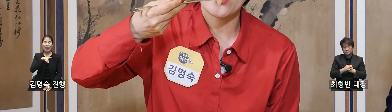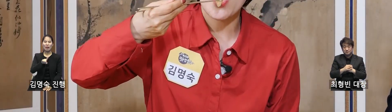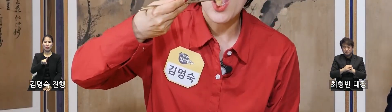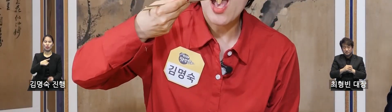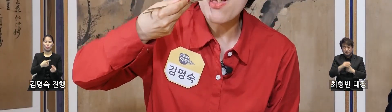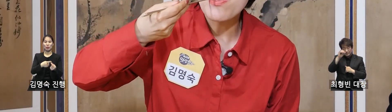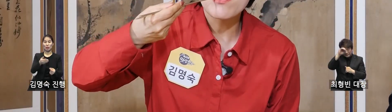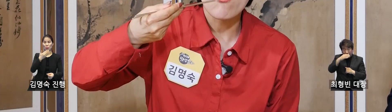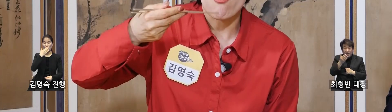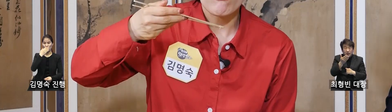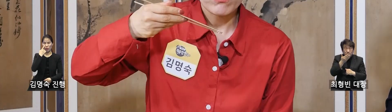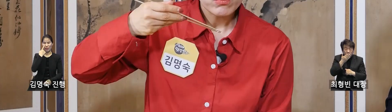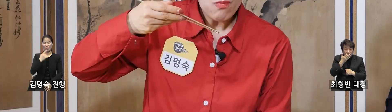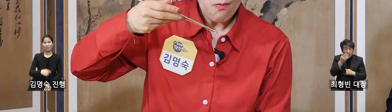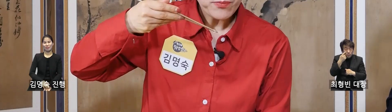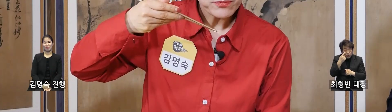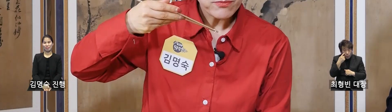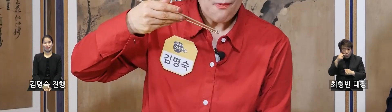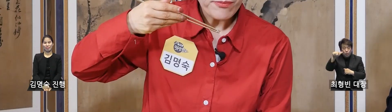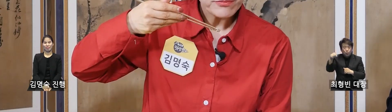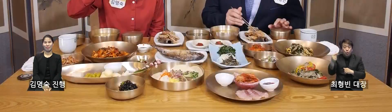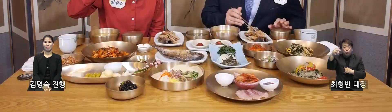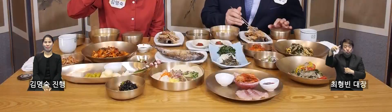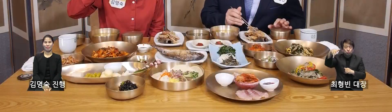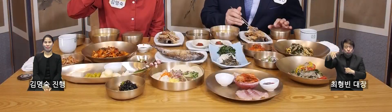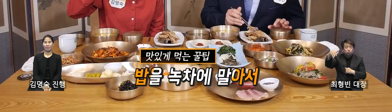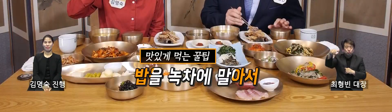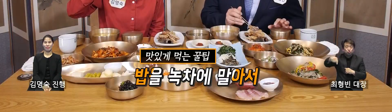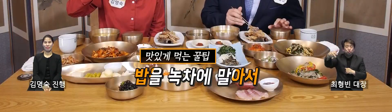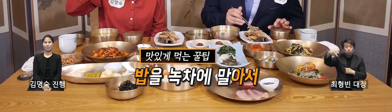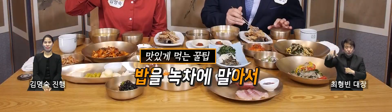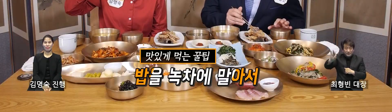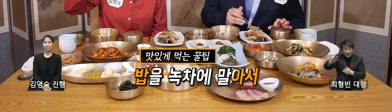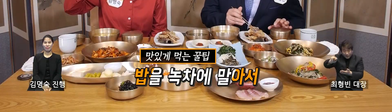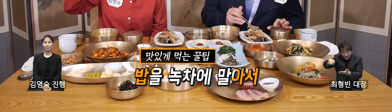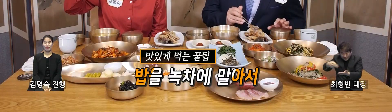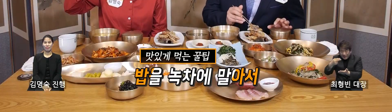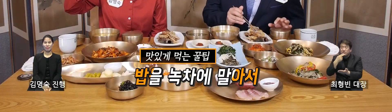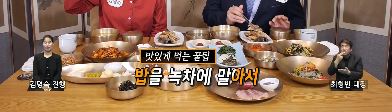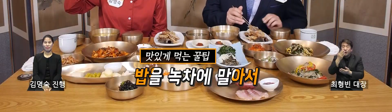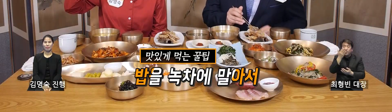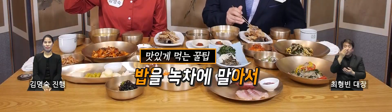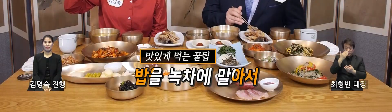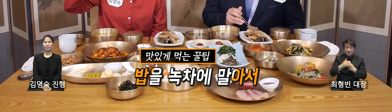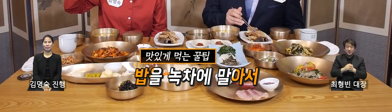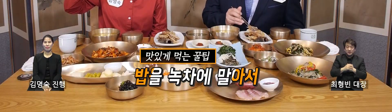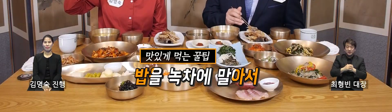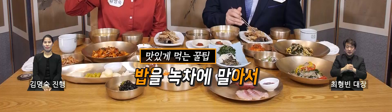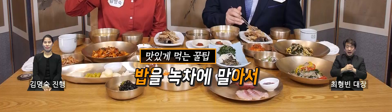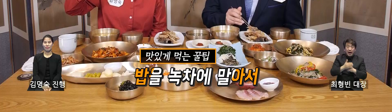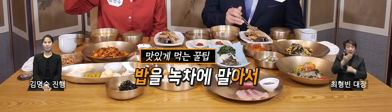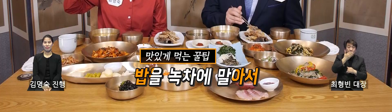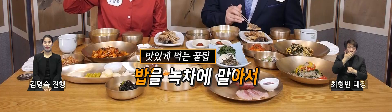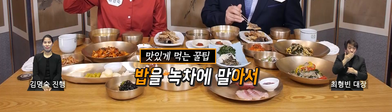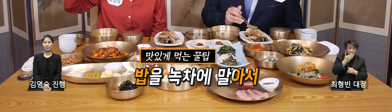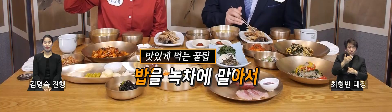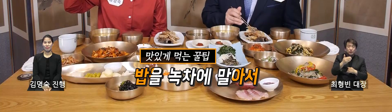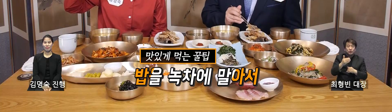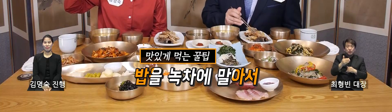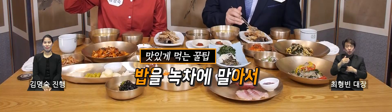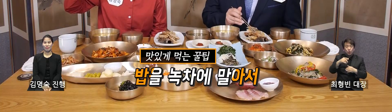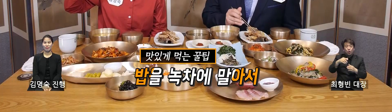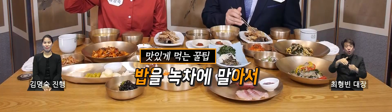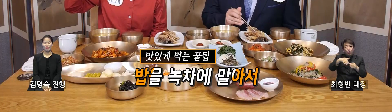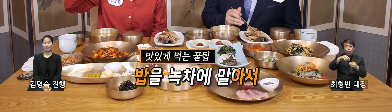해주시고 또 고추장 한번 찍어 드시고 타블렛 한걸로 욕장 마루 예 4 에